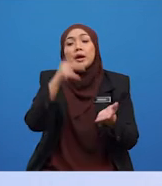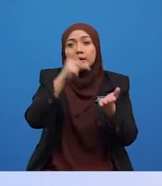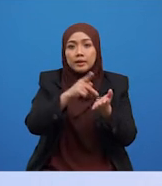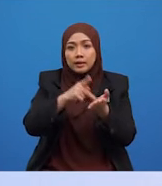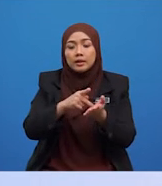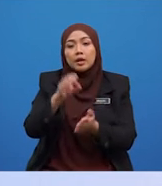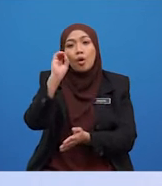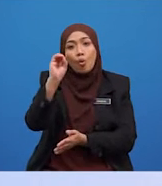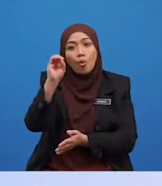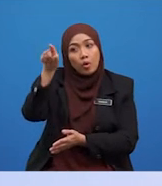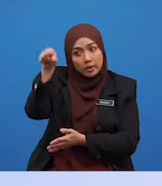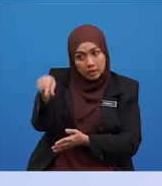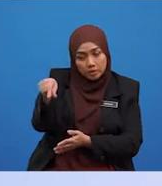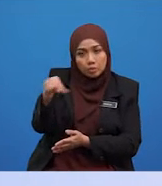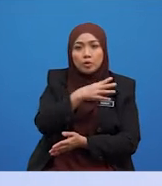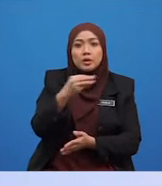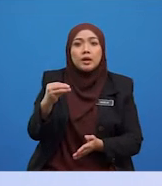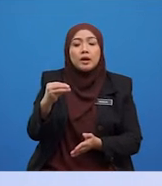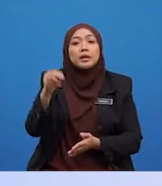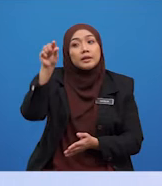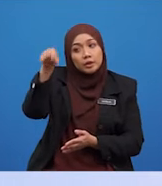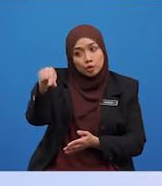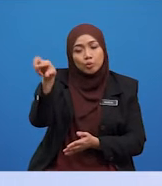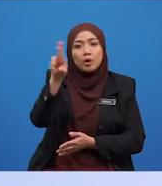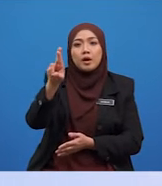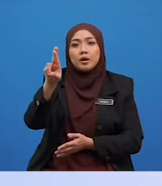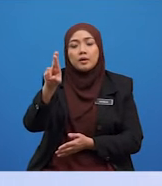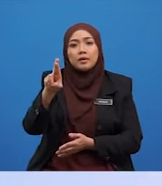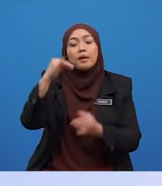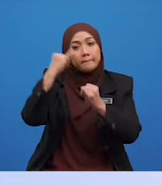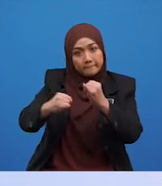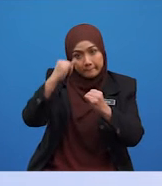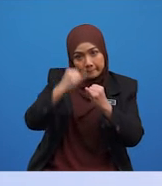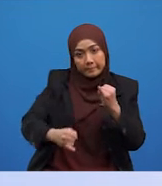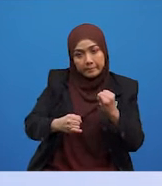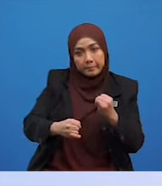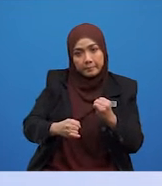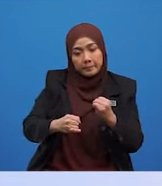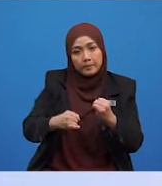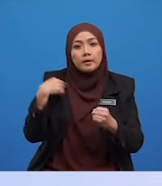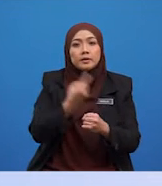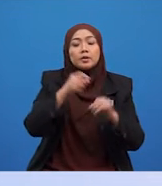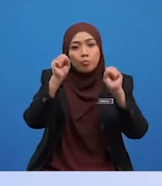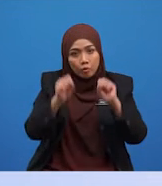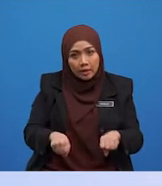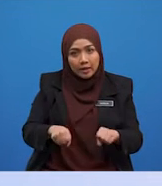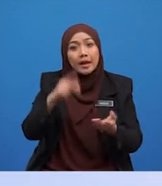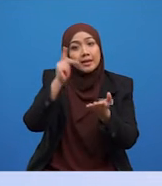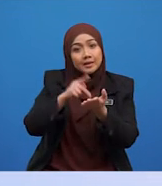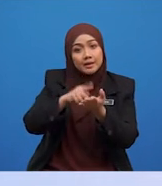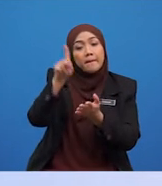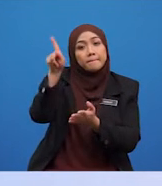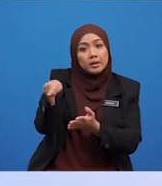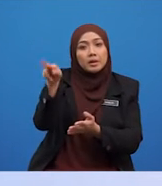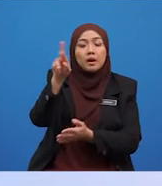menghitung OQ. Seterusnya, QR. Akhir sekali, dapatlah menghitung PR.